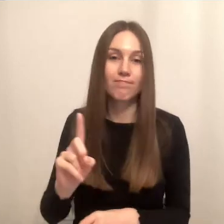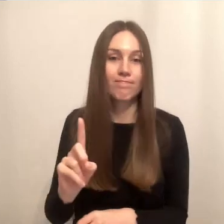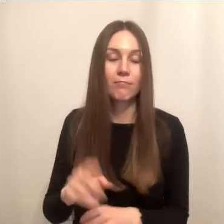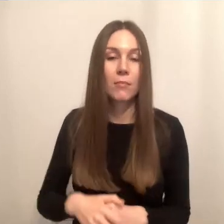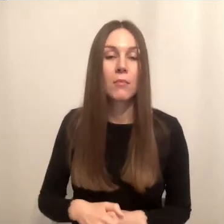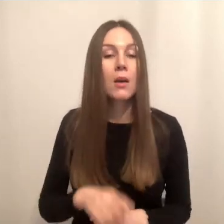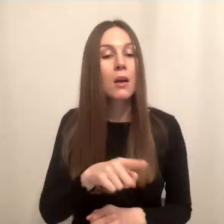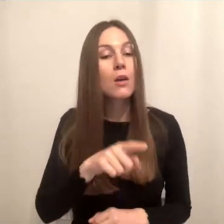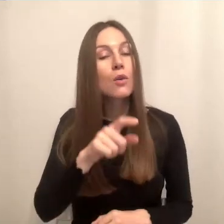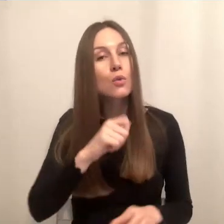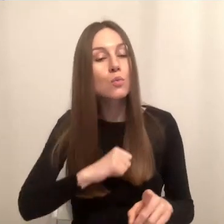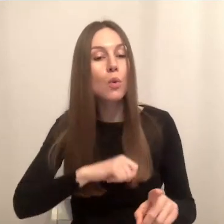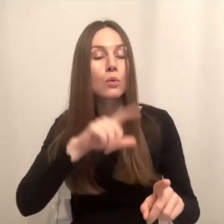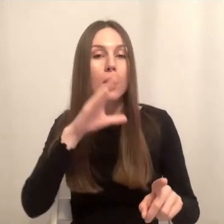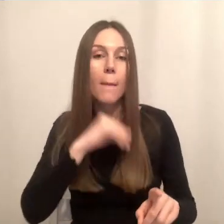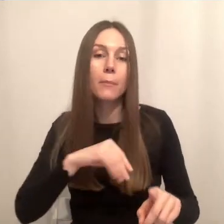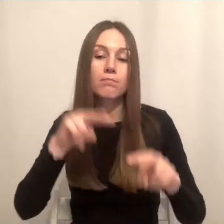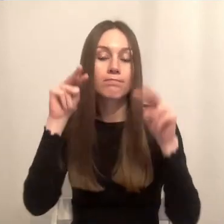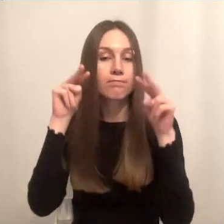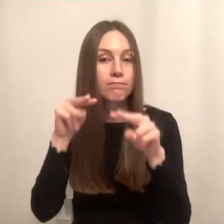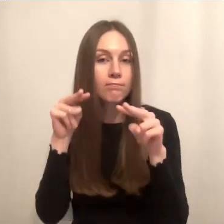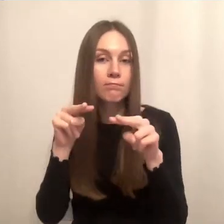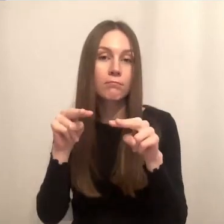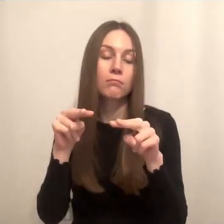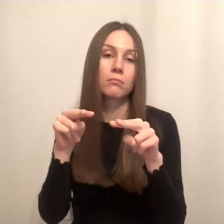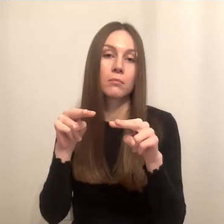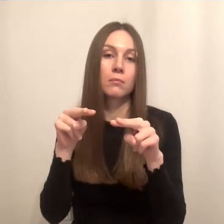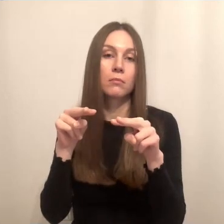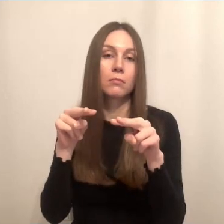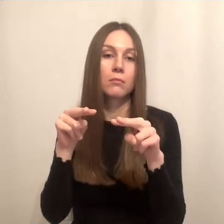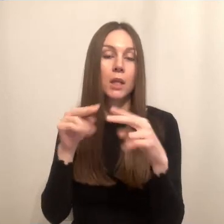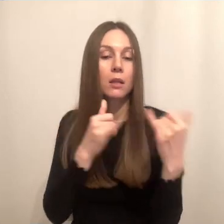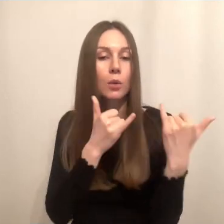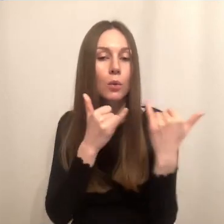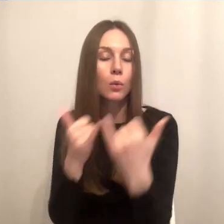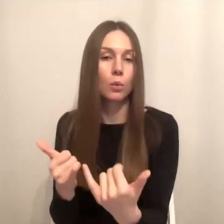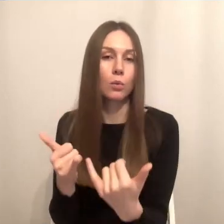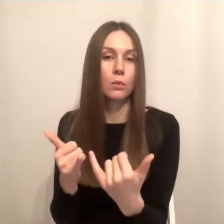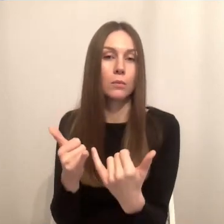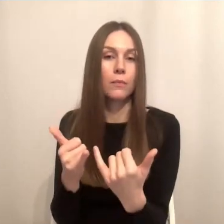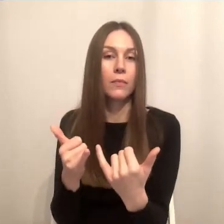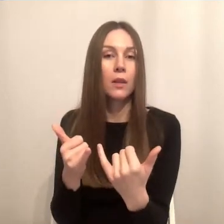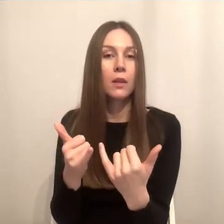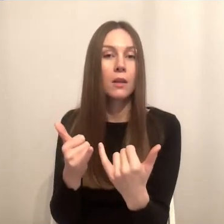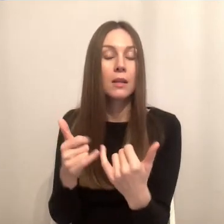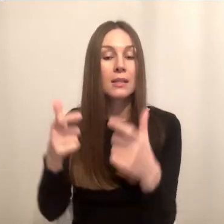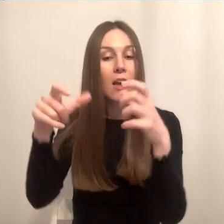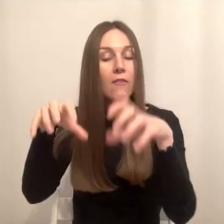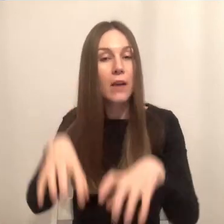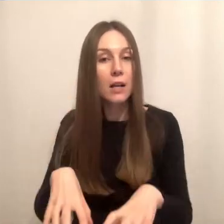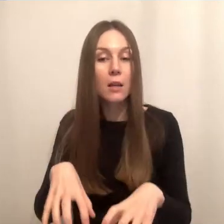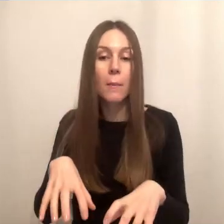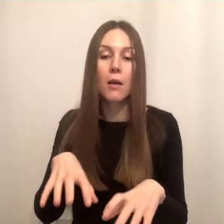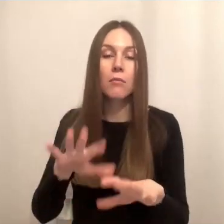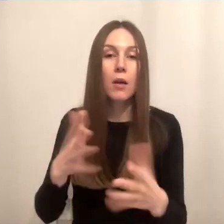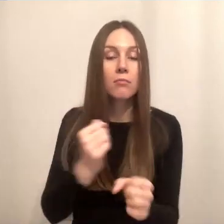galėtų prižiūrėti ir būtent užtikrinti, kad visi veiksmai, kurie savivaldybėje vykdomi, būtų